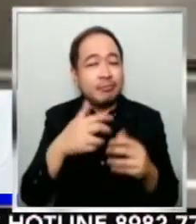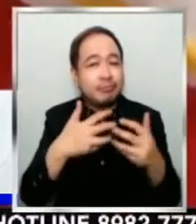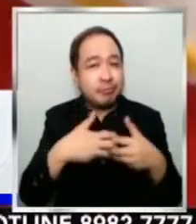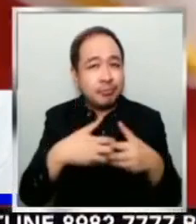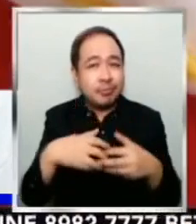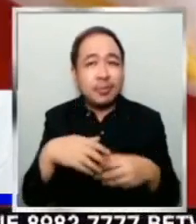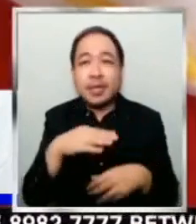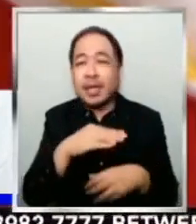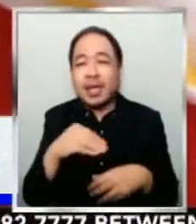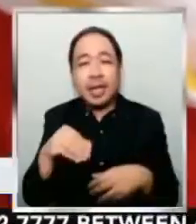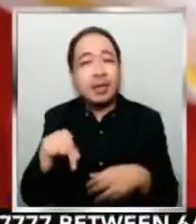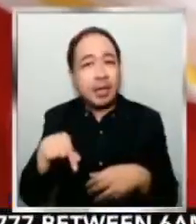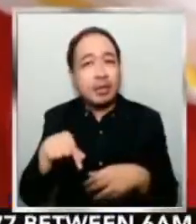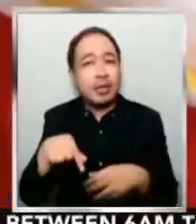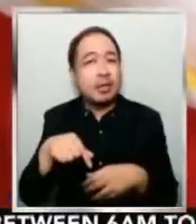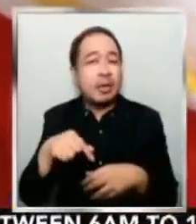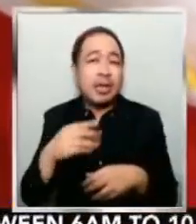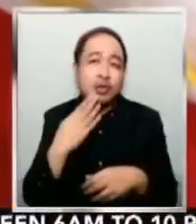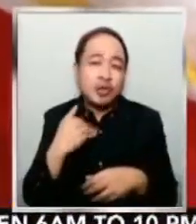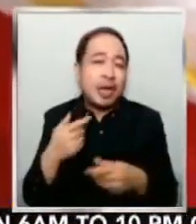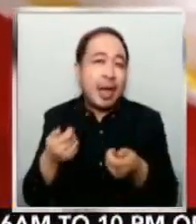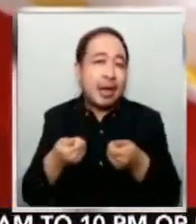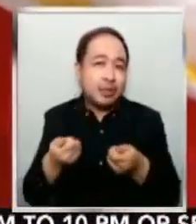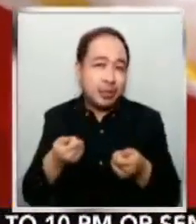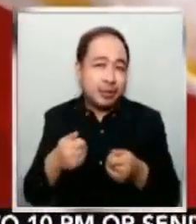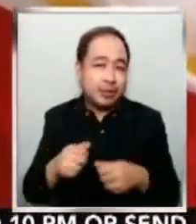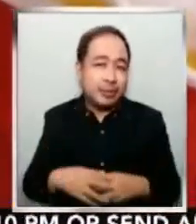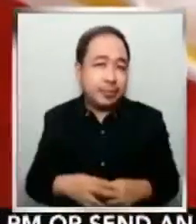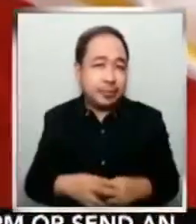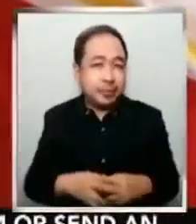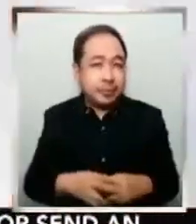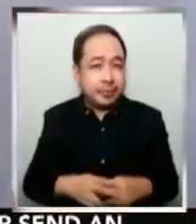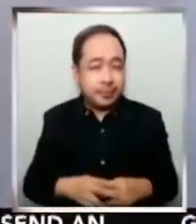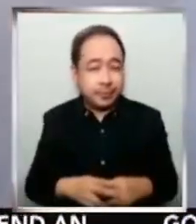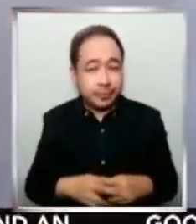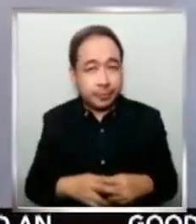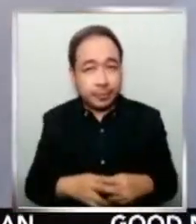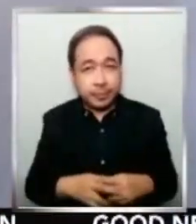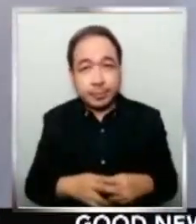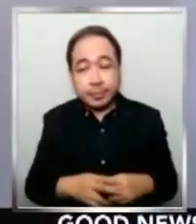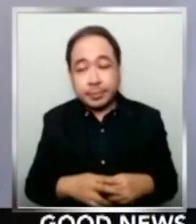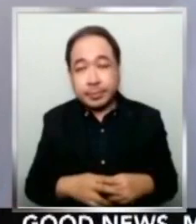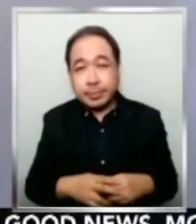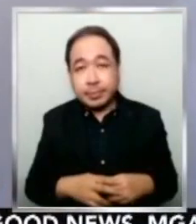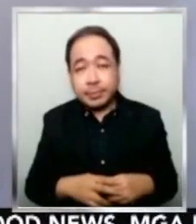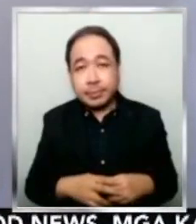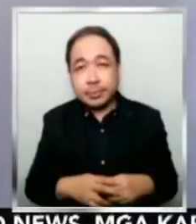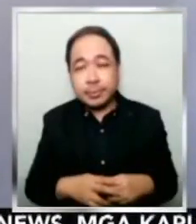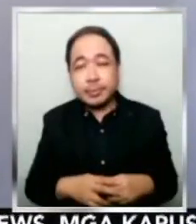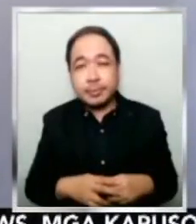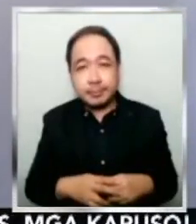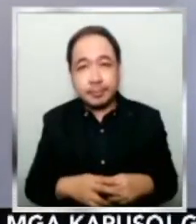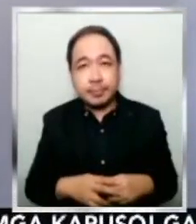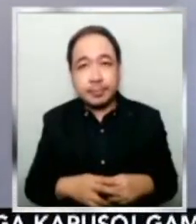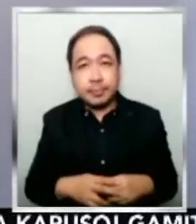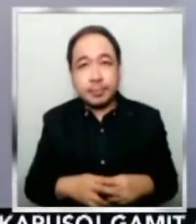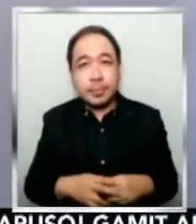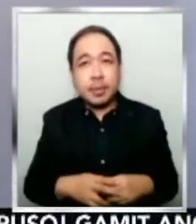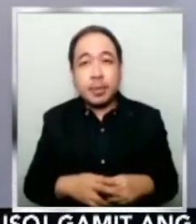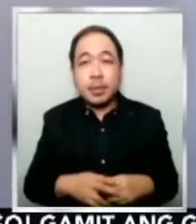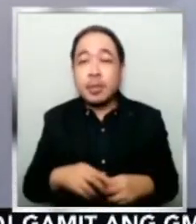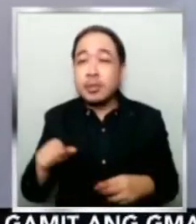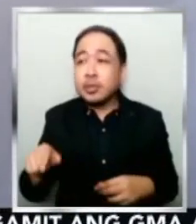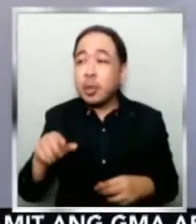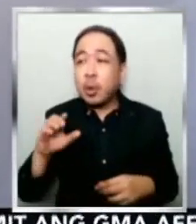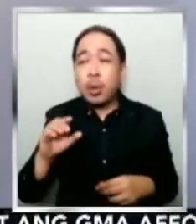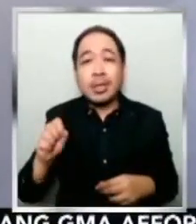dito. Bernadette Reyes, Nakatutok, 24 oras. Ayon naman kay Hermenegildo Serafica ng